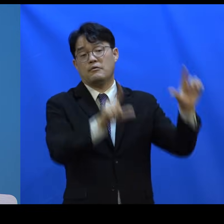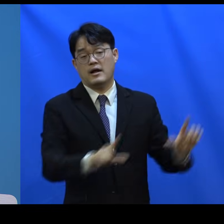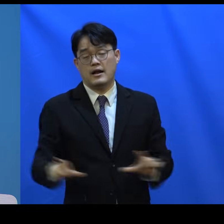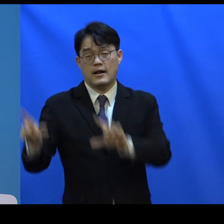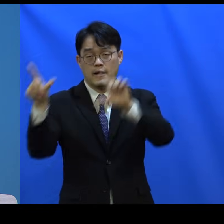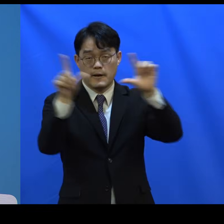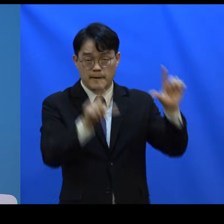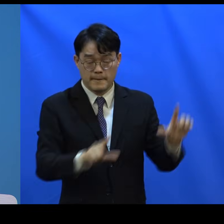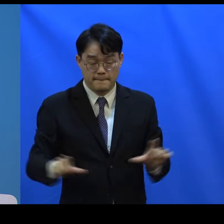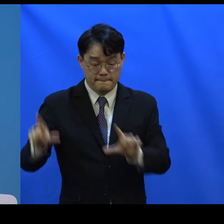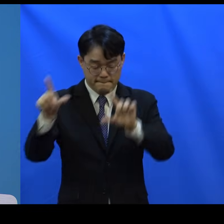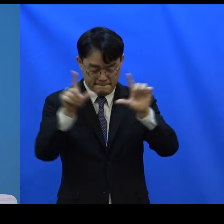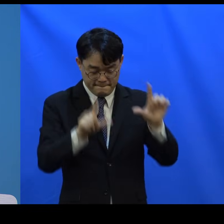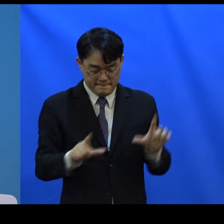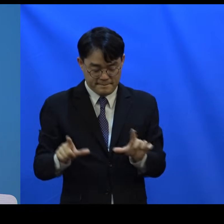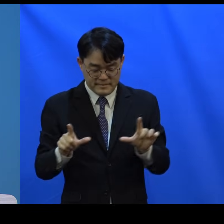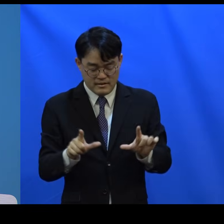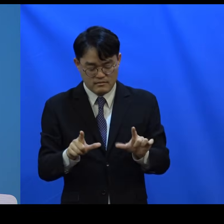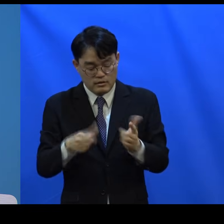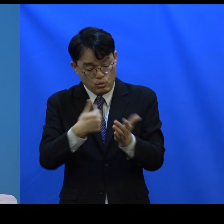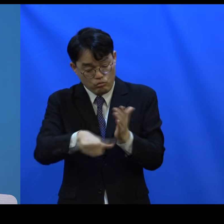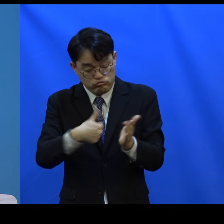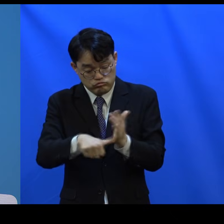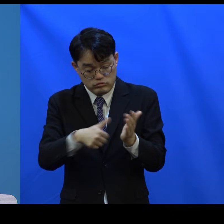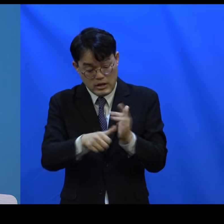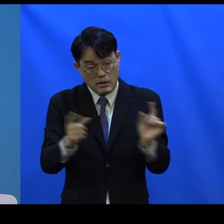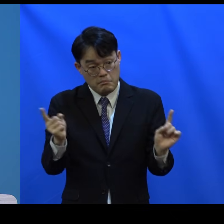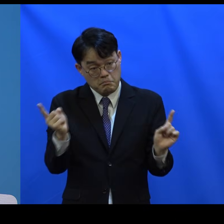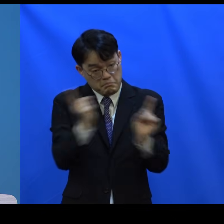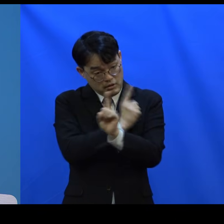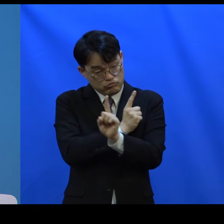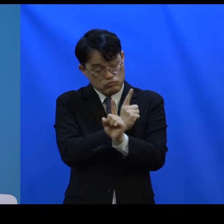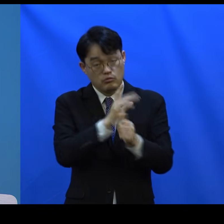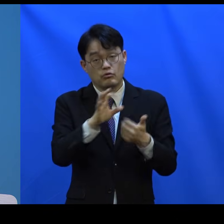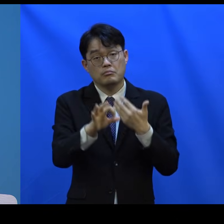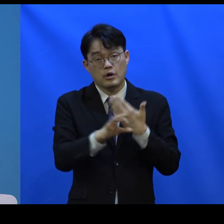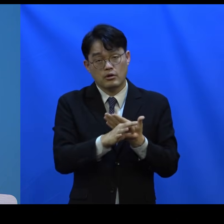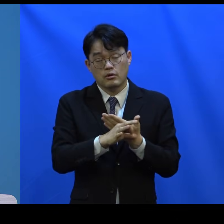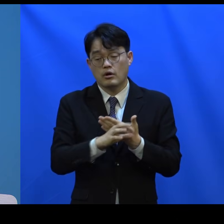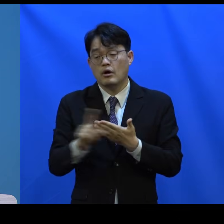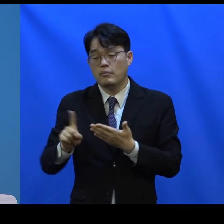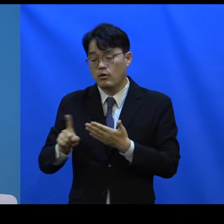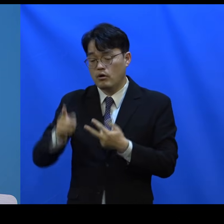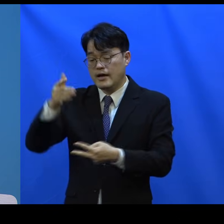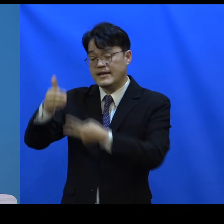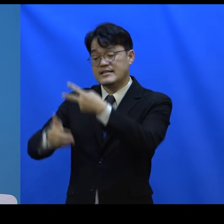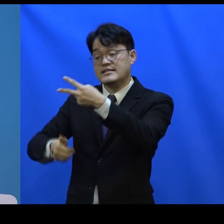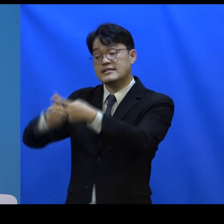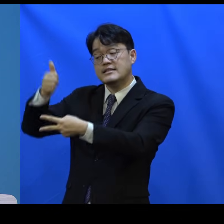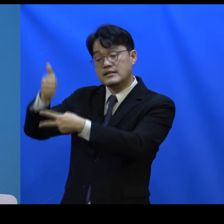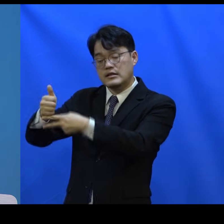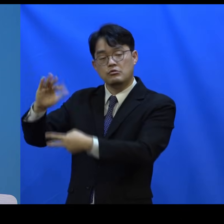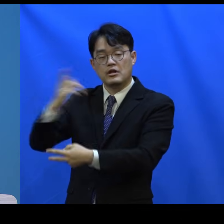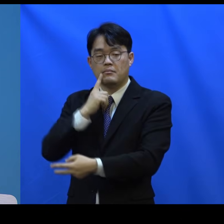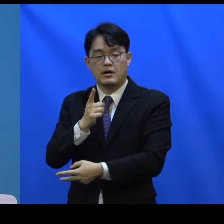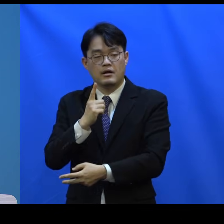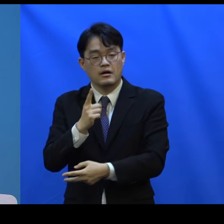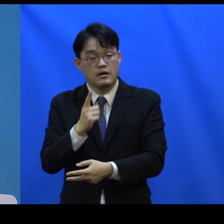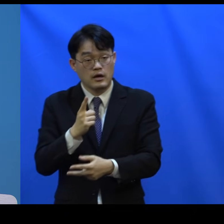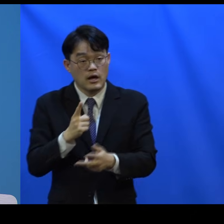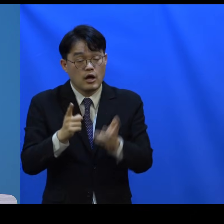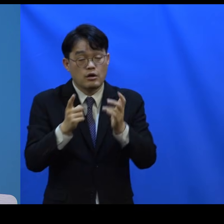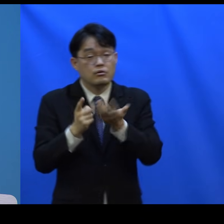바꾸는 순간에 신도 바꾼다는 거예요. 오늘날 여러분 손에 들고 있는 핸드폰이 어쩌면 새로운 신일지도